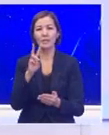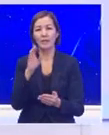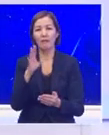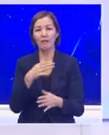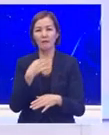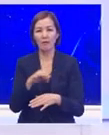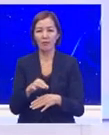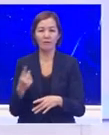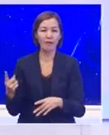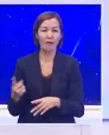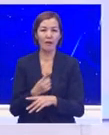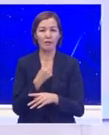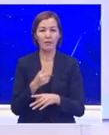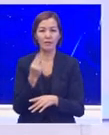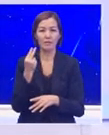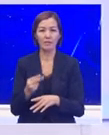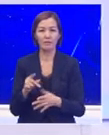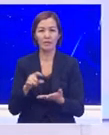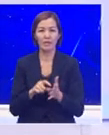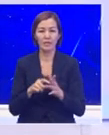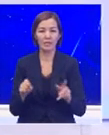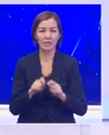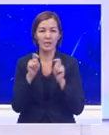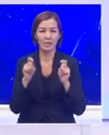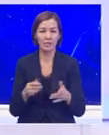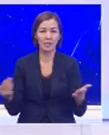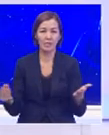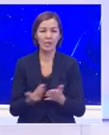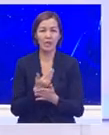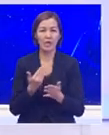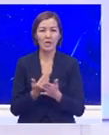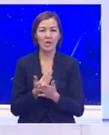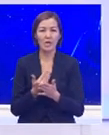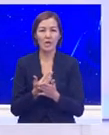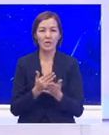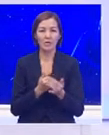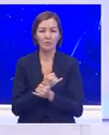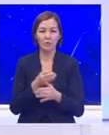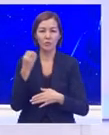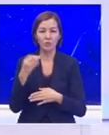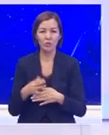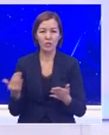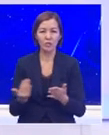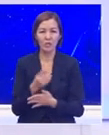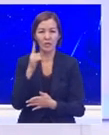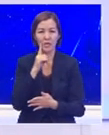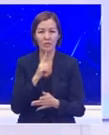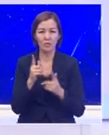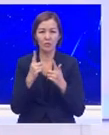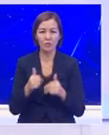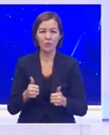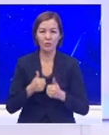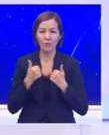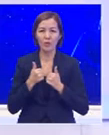Цифрландыру үрдісі дамудың озық үлгісі. Бүгін Сарқан ауданда алғашқа цифрлық кеңсе ашылды. Жаңа форматтағы қызмет көрсету орталығы